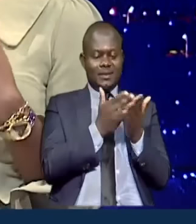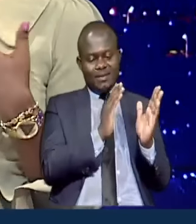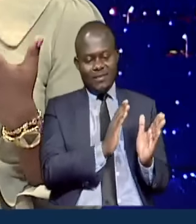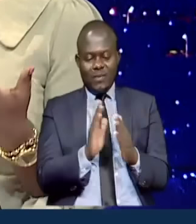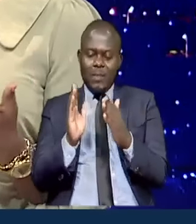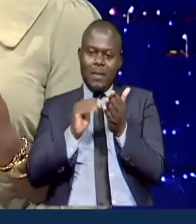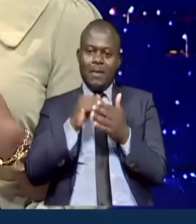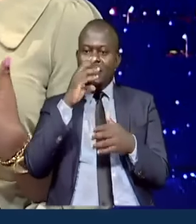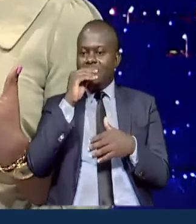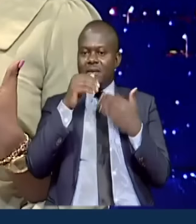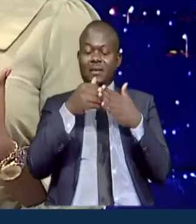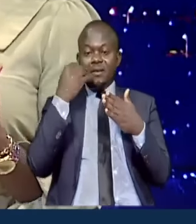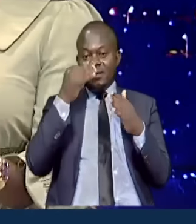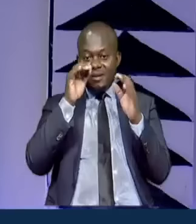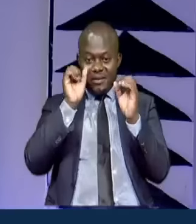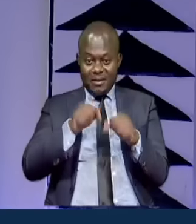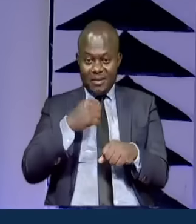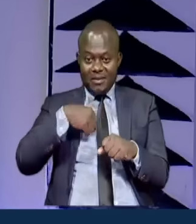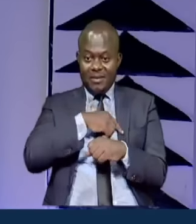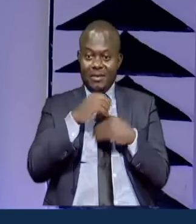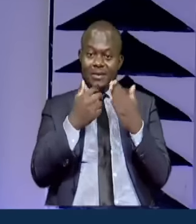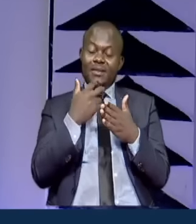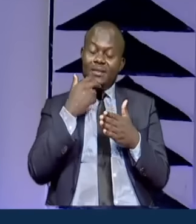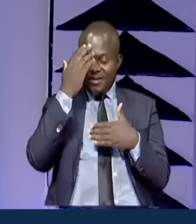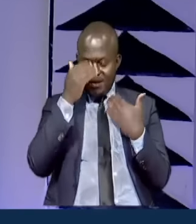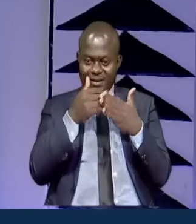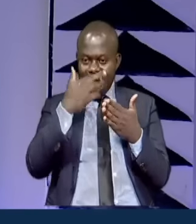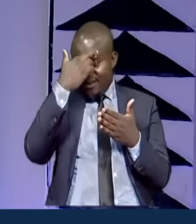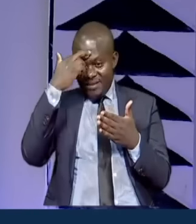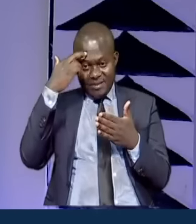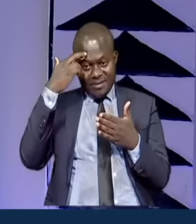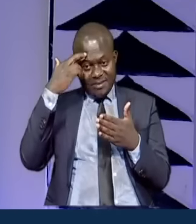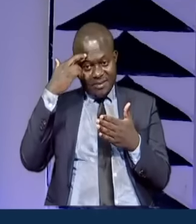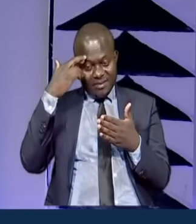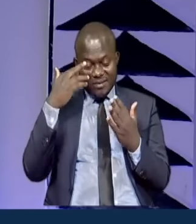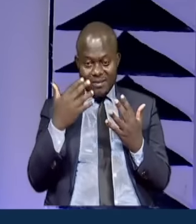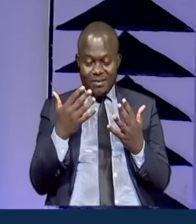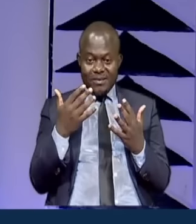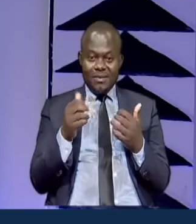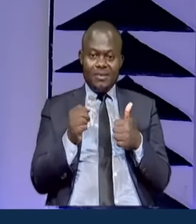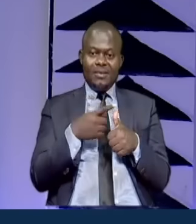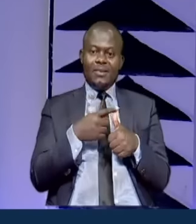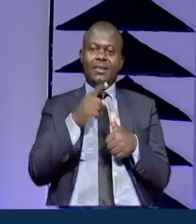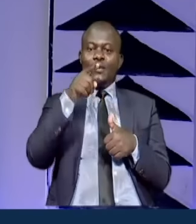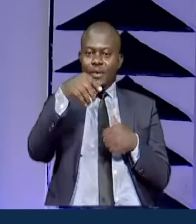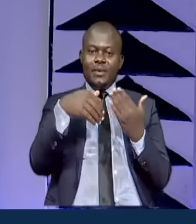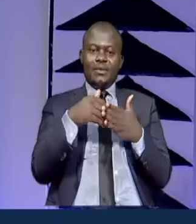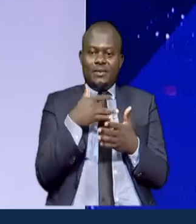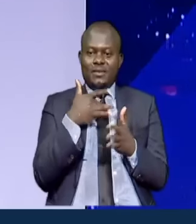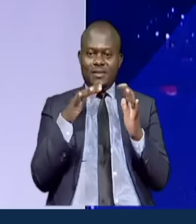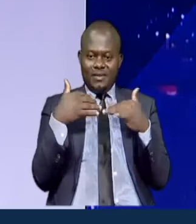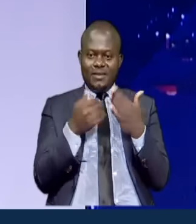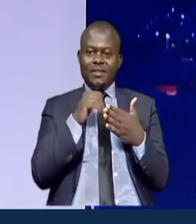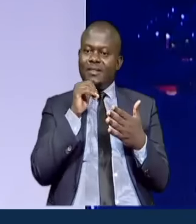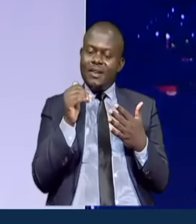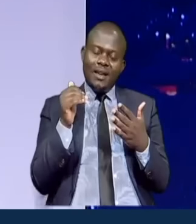hanyuma uvuga ngo nibinashoboka kuko abantu baseke kuko nicyo kiba cyakujyanye bwa mbere ujya kuri scene wiyumva gute ese nta na